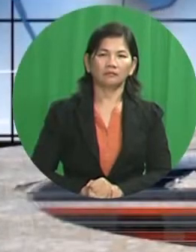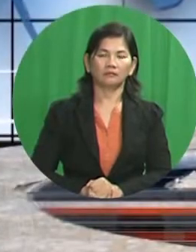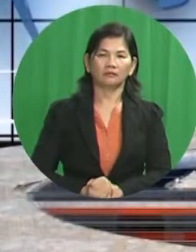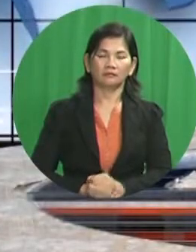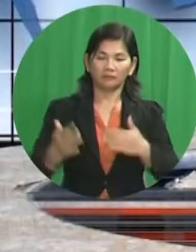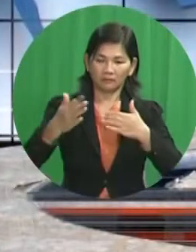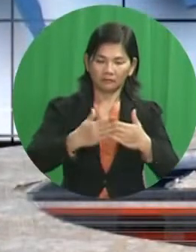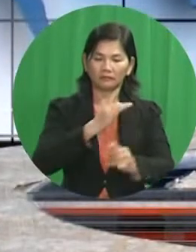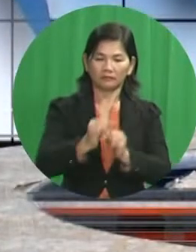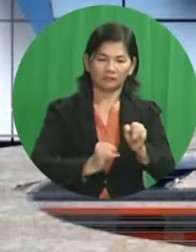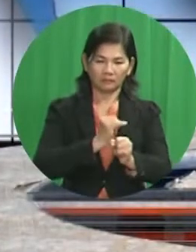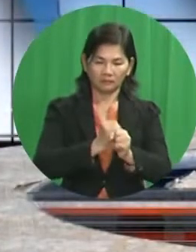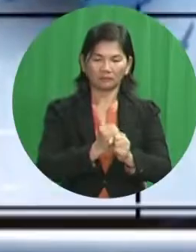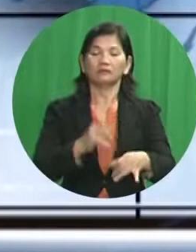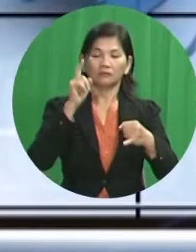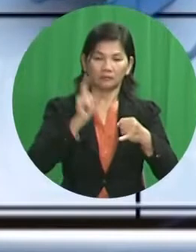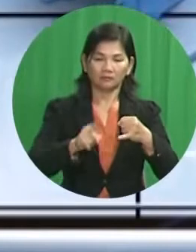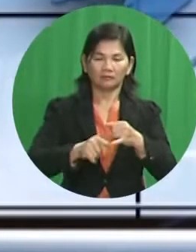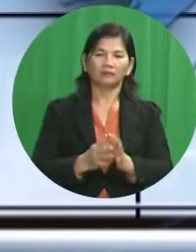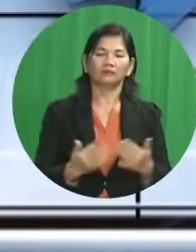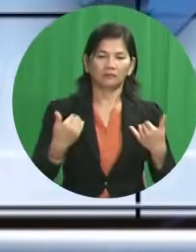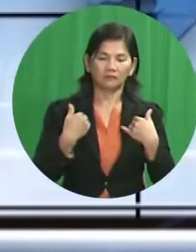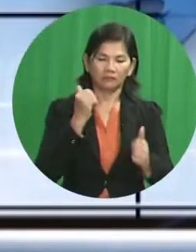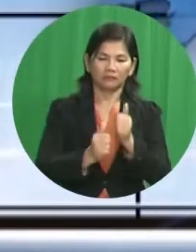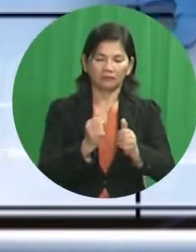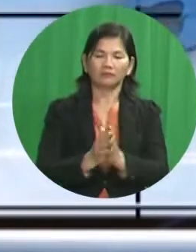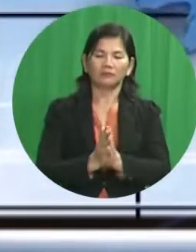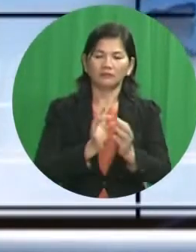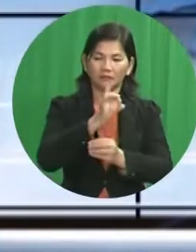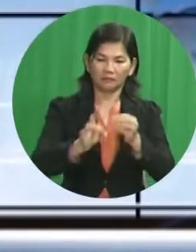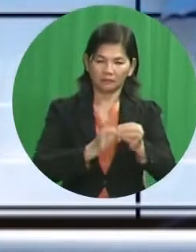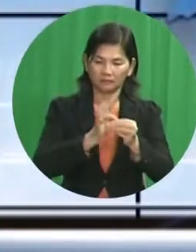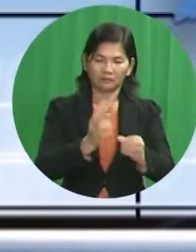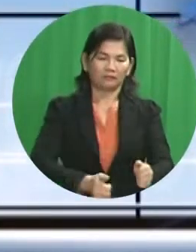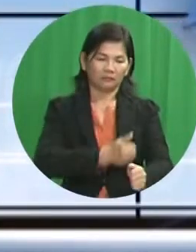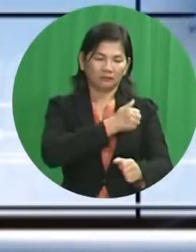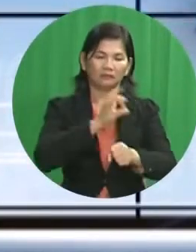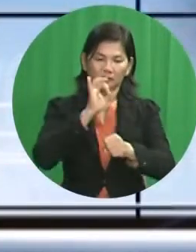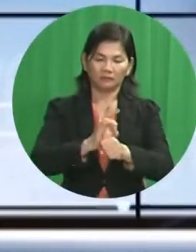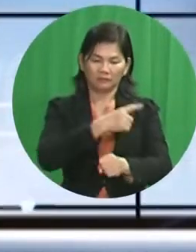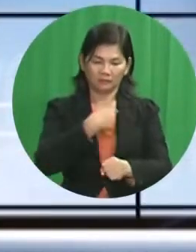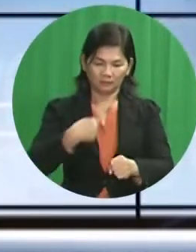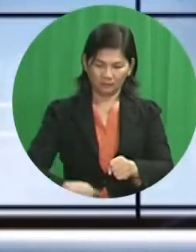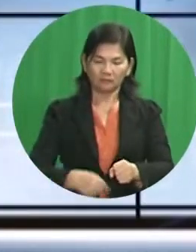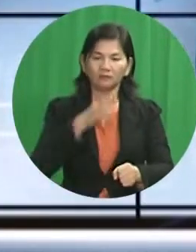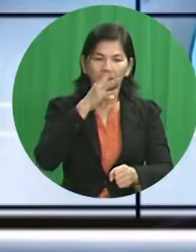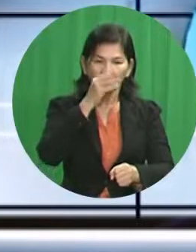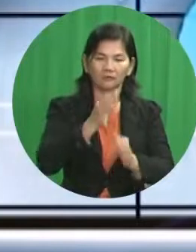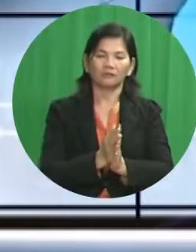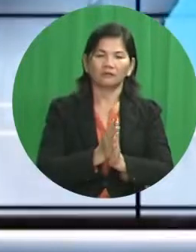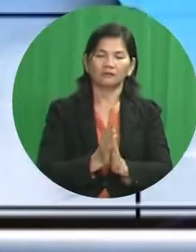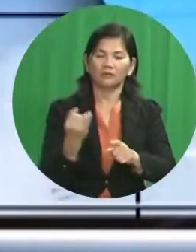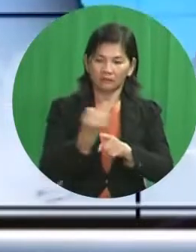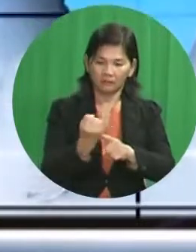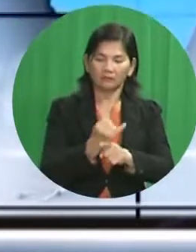សូមបញ្ជាក់ព័ត៌មានអន្តរជាតិចុងក្រោយគេនេះដែរគឺរដ្ឋមន្ត្រីស្ដីទីនៃក្រសួងពាណិជ្ជកម្មរបស់ប្រទេសចិនបាននិយាយថាវិស័យឧស្សាហ